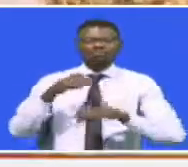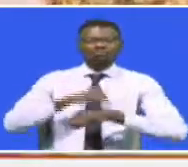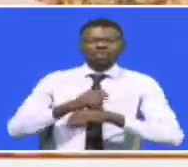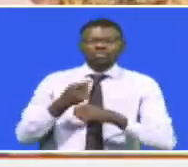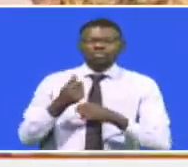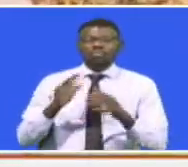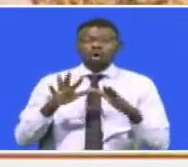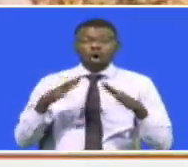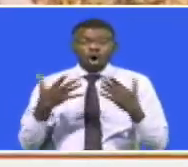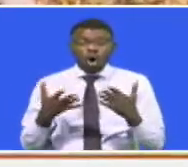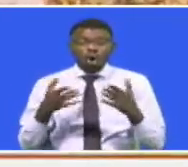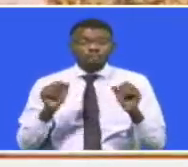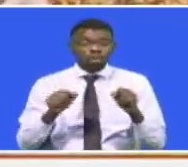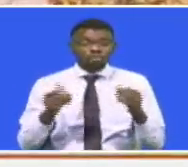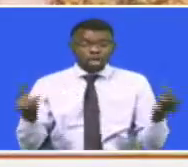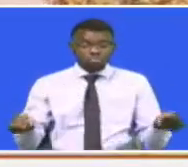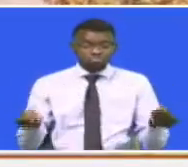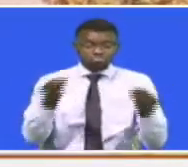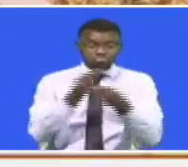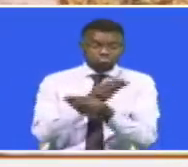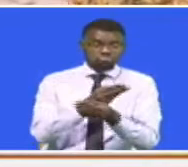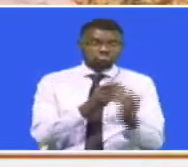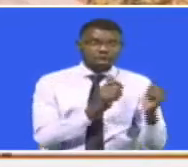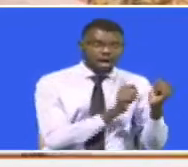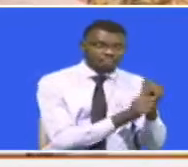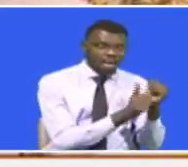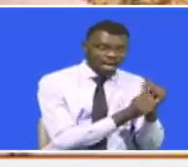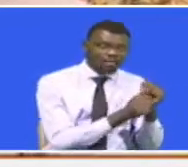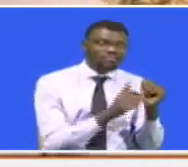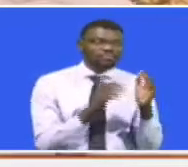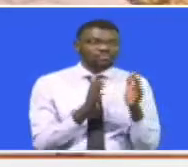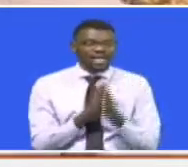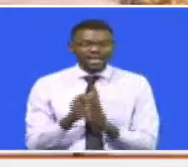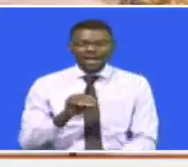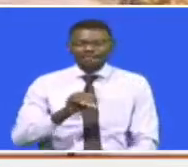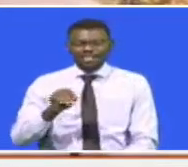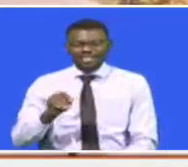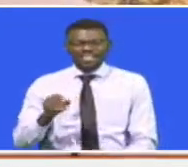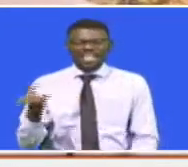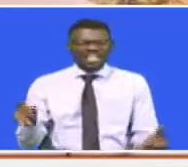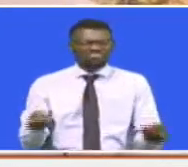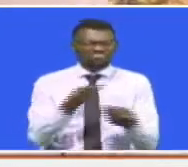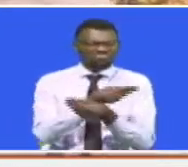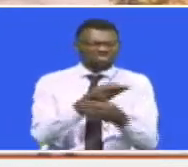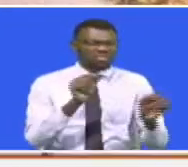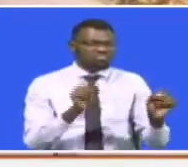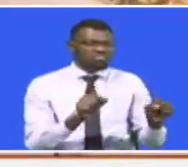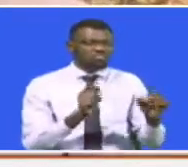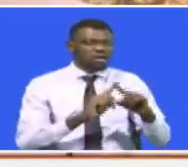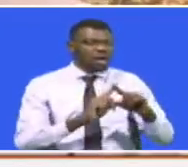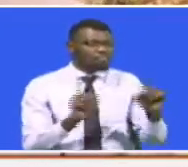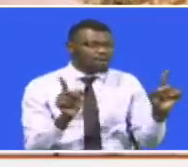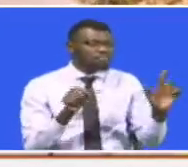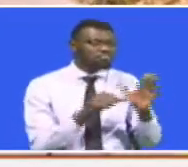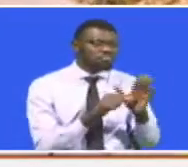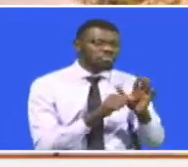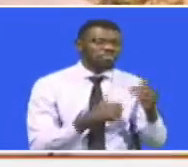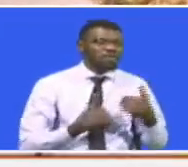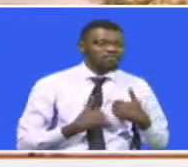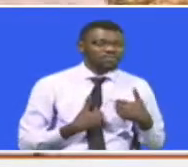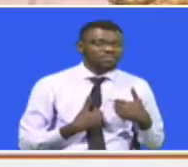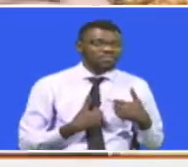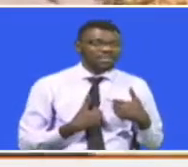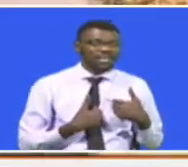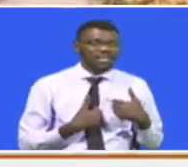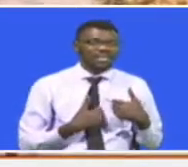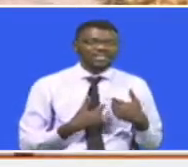mbolea. Changamoto ile shida ambayo inafanya wakulima wapee middlemen ni kwa sababu kwa mifuko yao hakuna kitu.